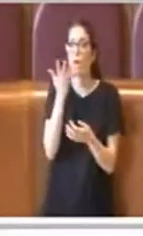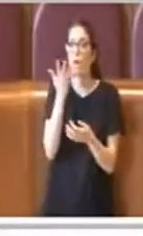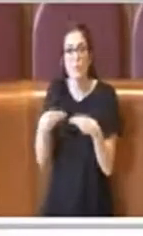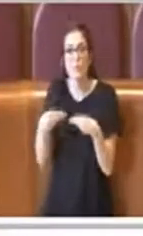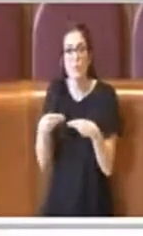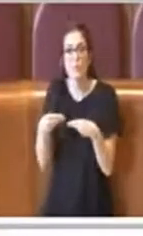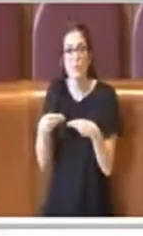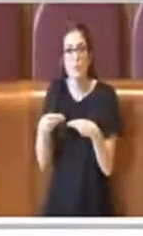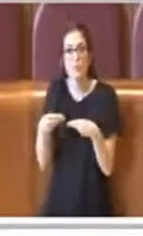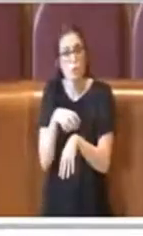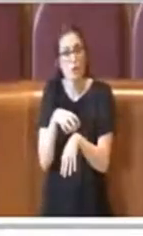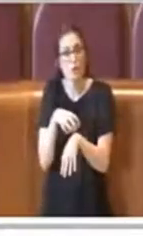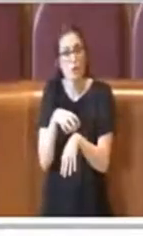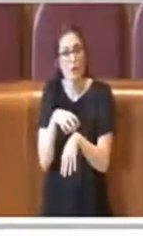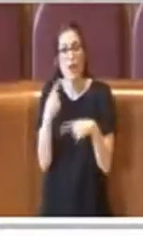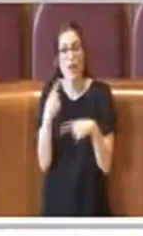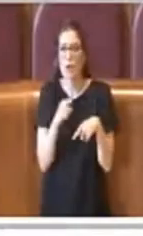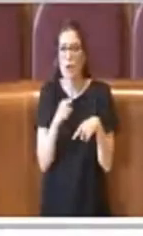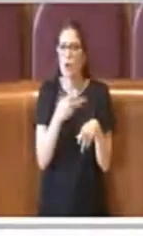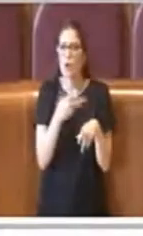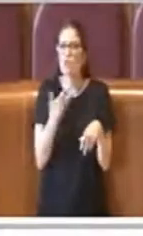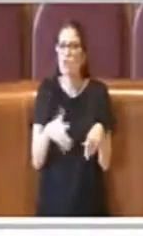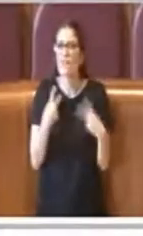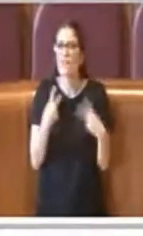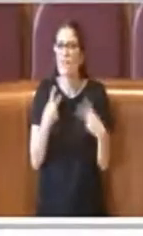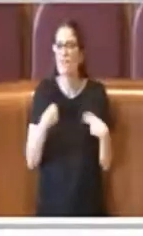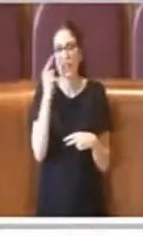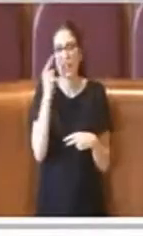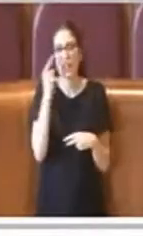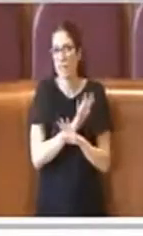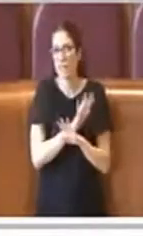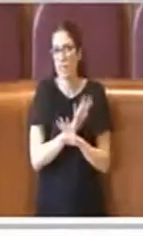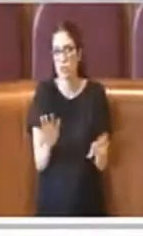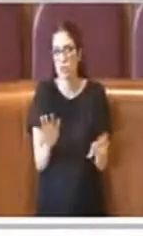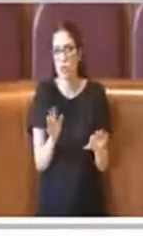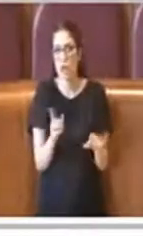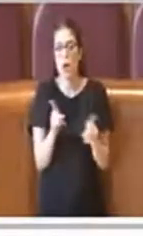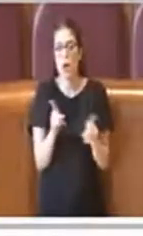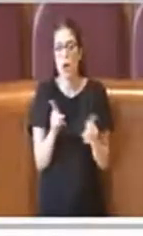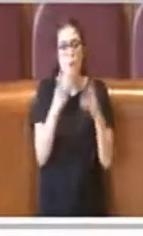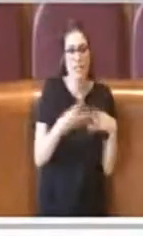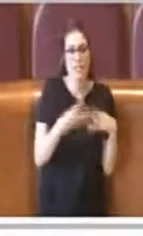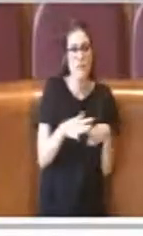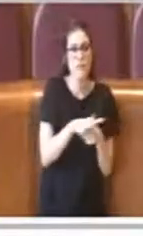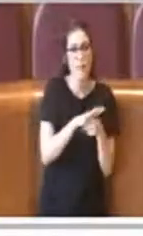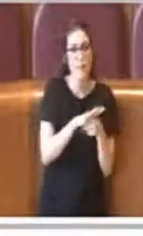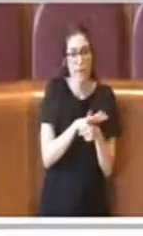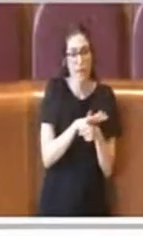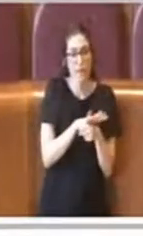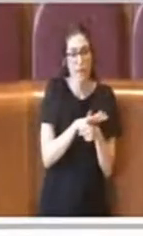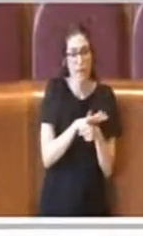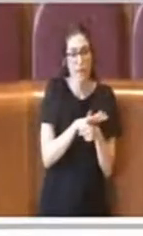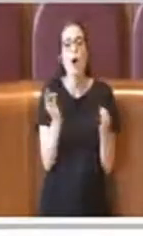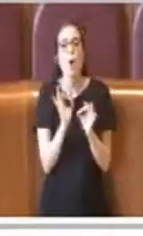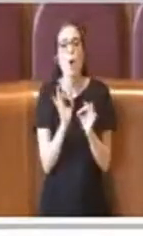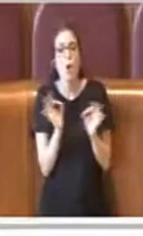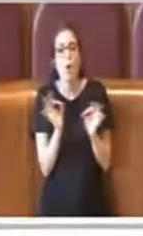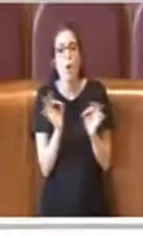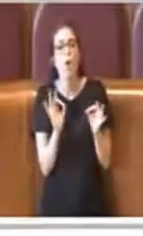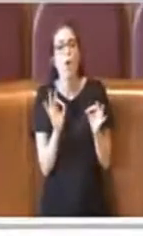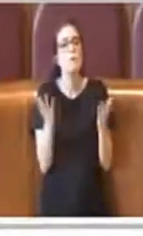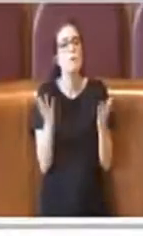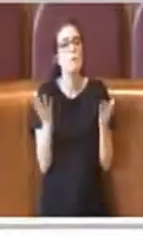consulte già hanno una vita molto difficile come organizzazione della vita familiare, come